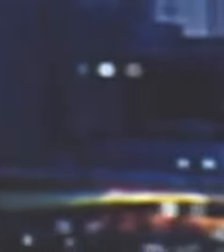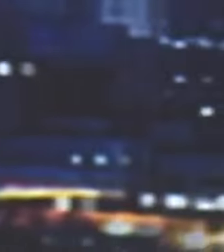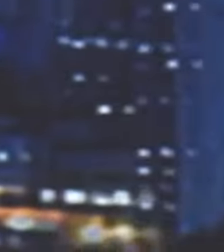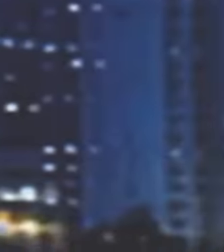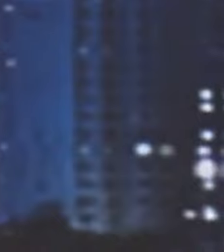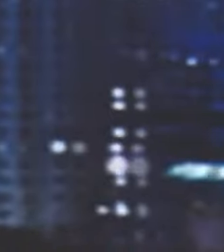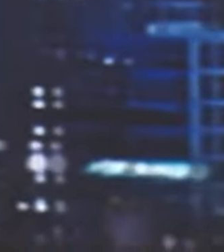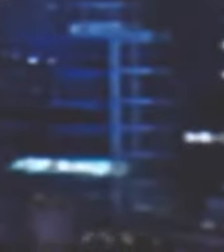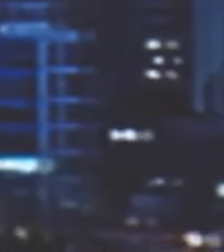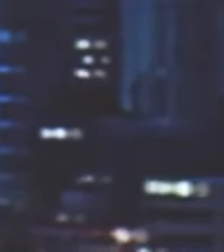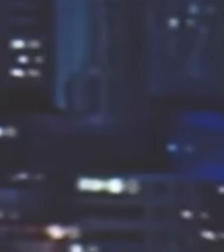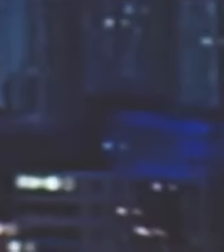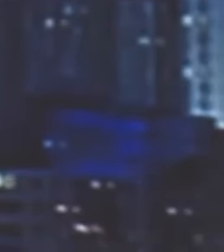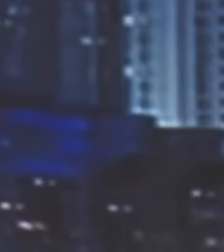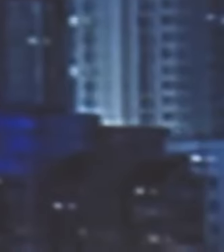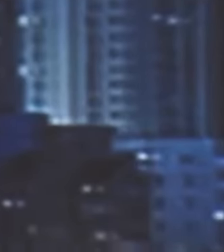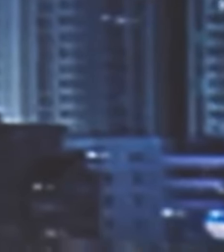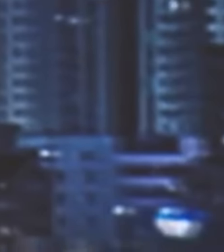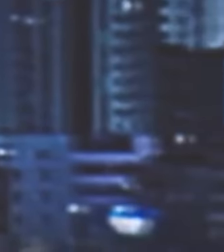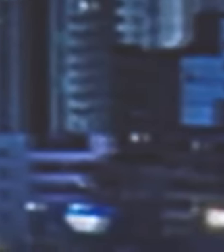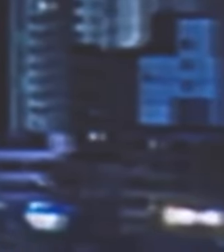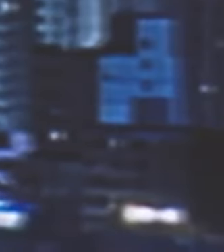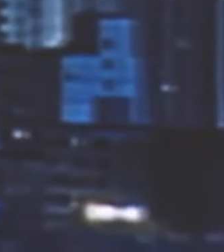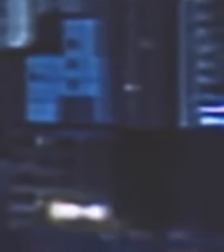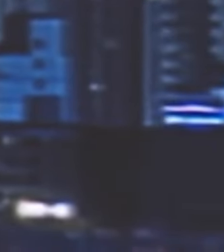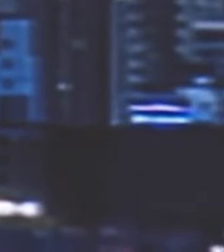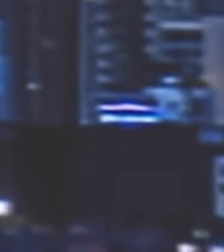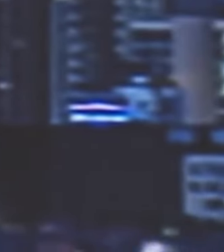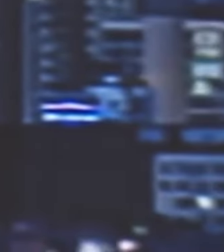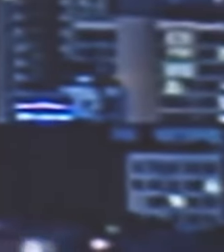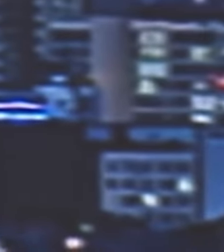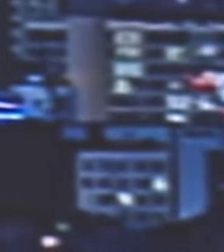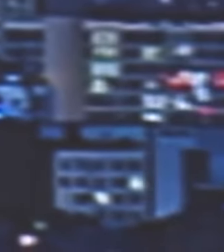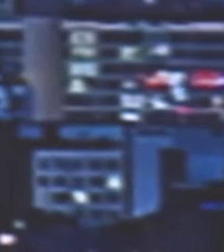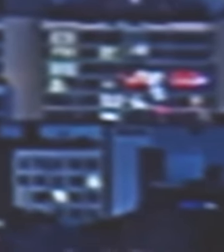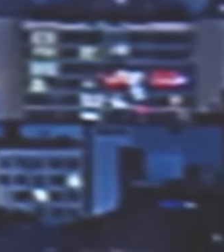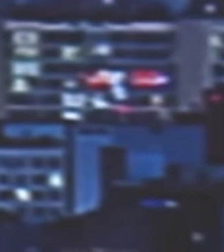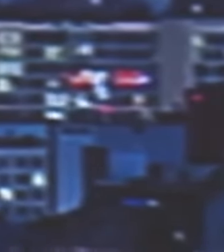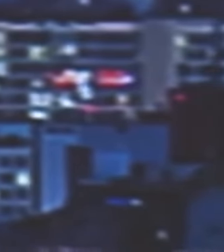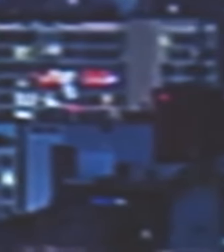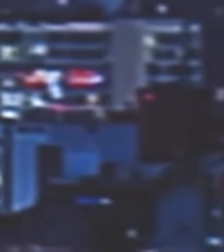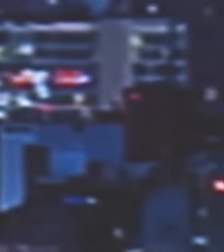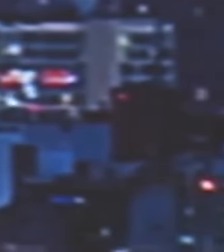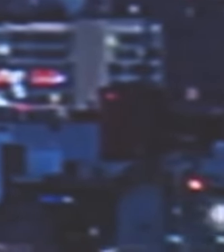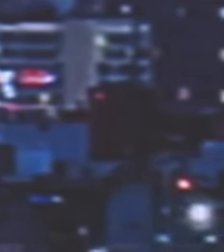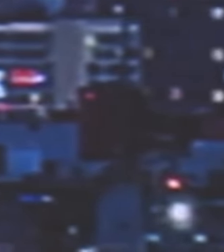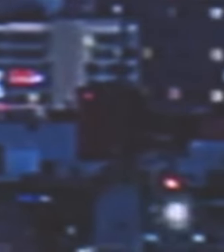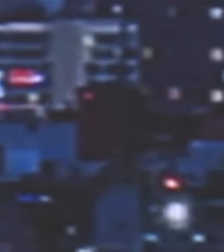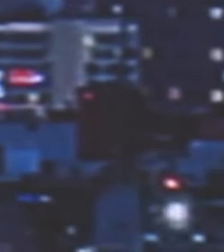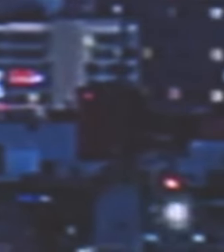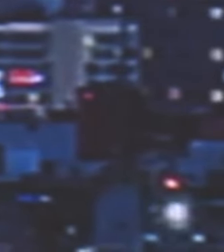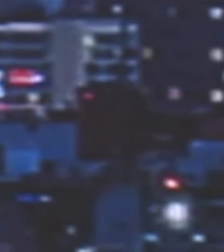뉴스를 시청해 주셔서 고맙습니다 저희는 저녁 6시 50분 뉴스룸에서 뵙겠습니다